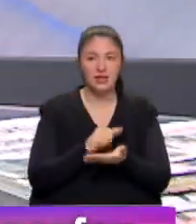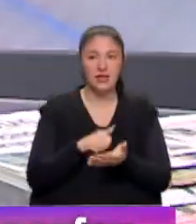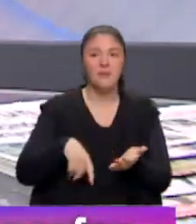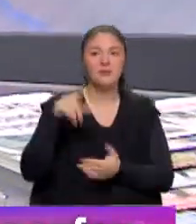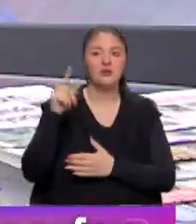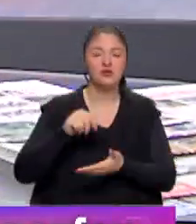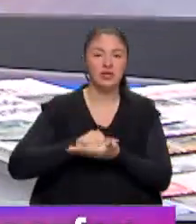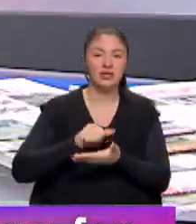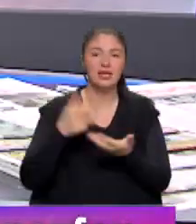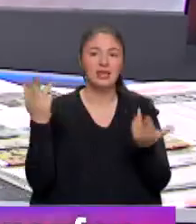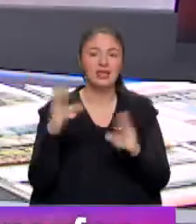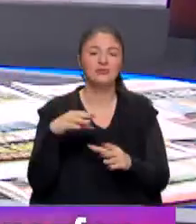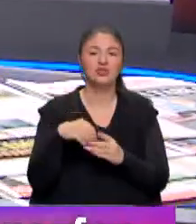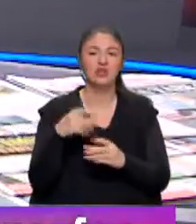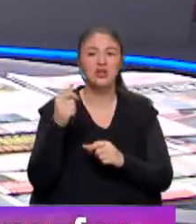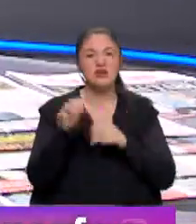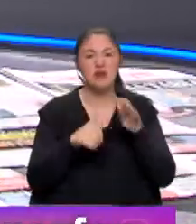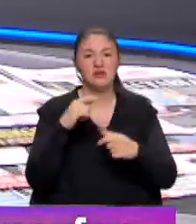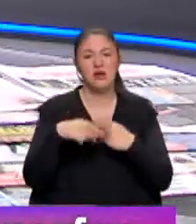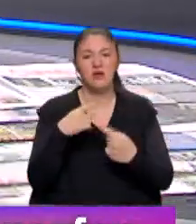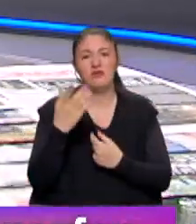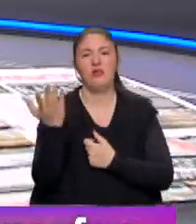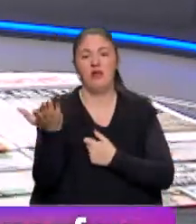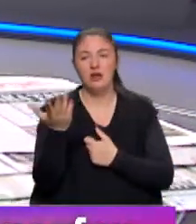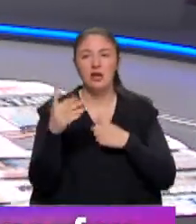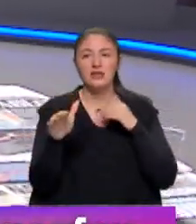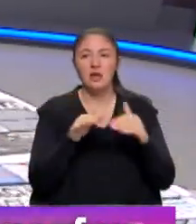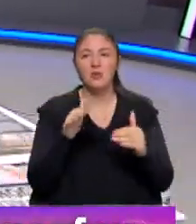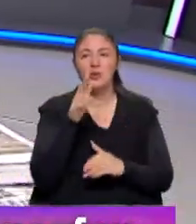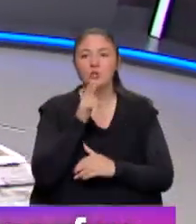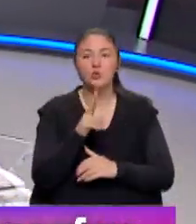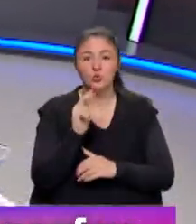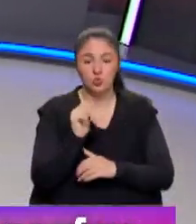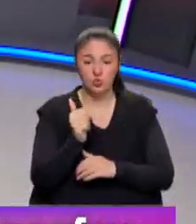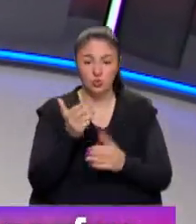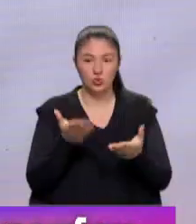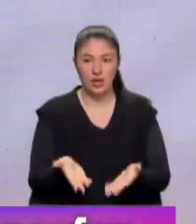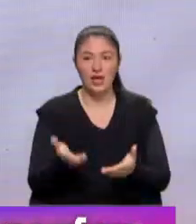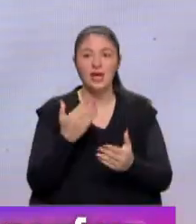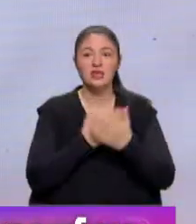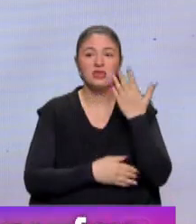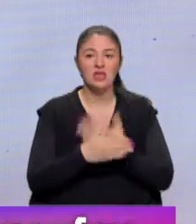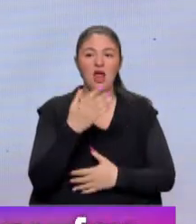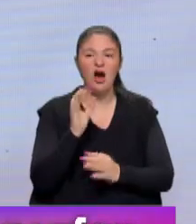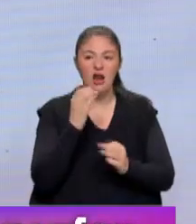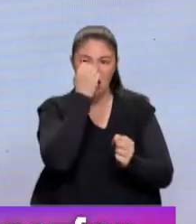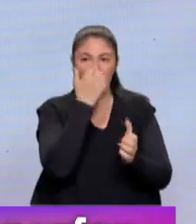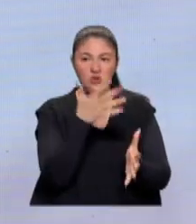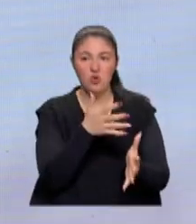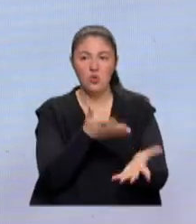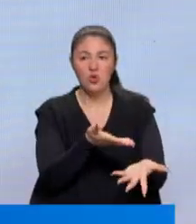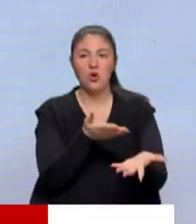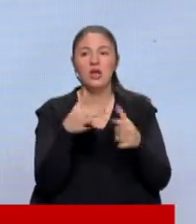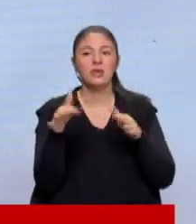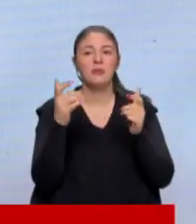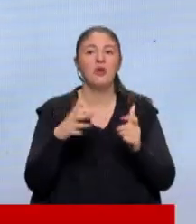Gün gazetesi, yıkımın içinde rant arıyorlar. Depremin 300. gününde yara hala kanıyor.